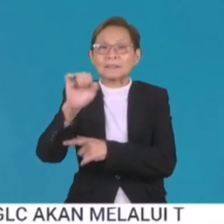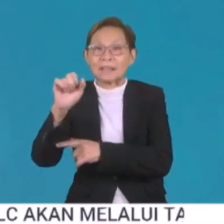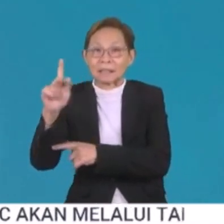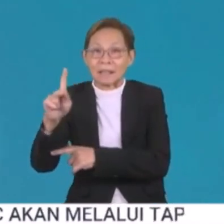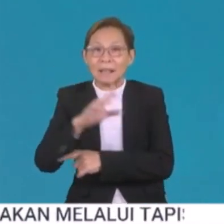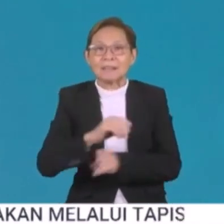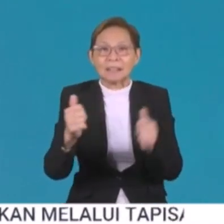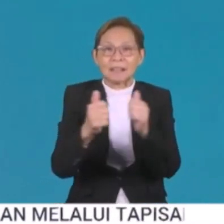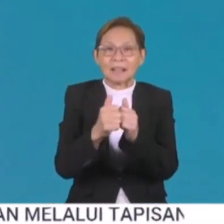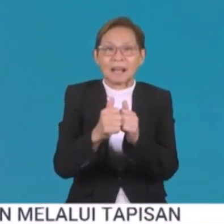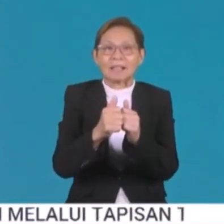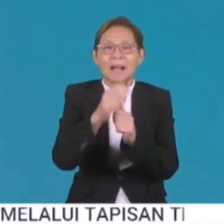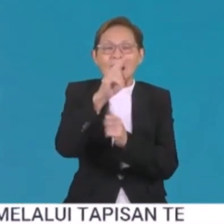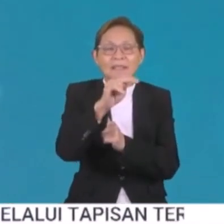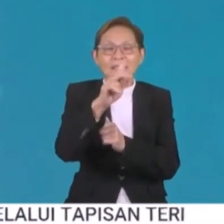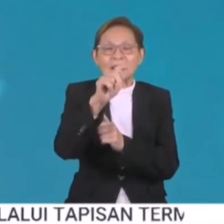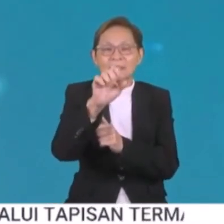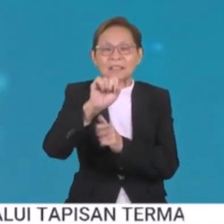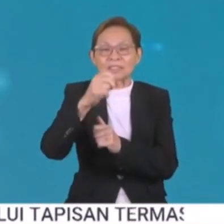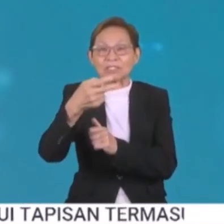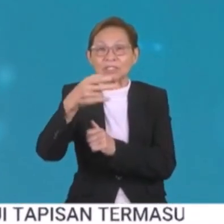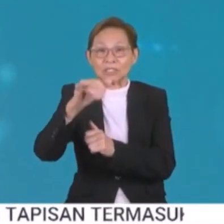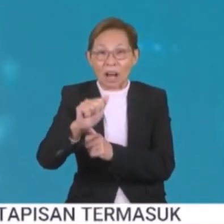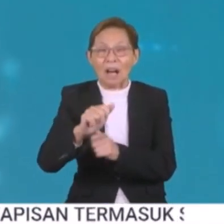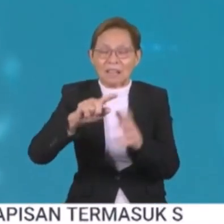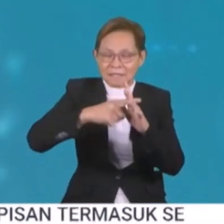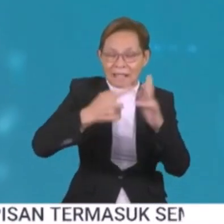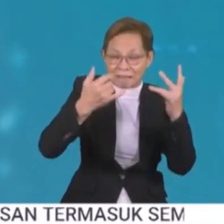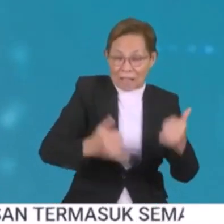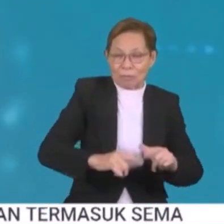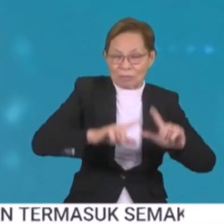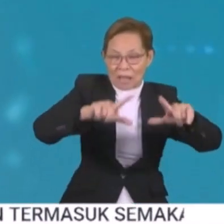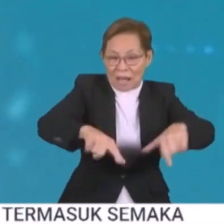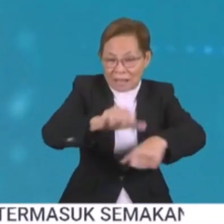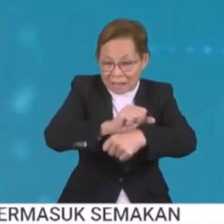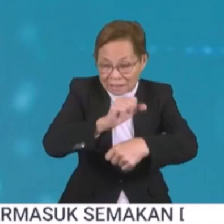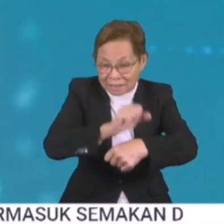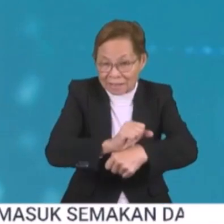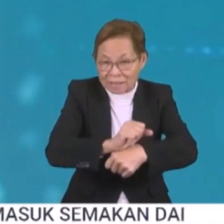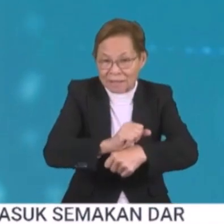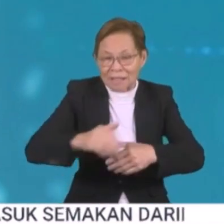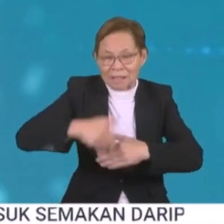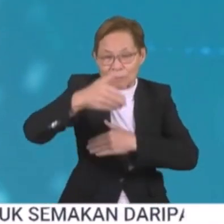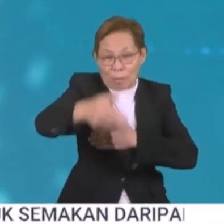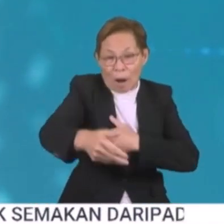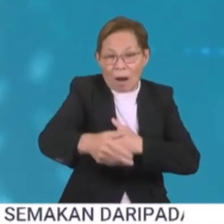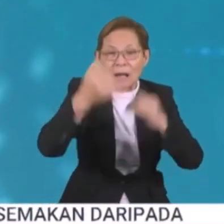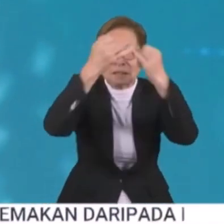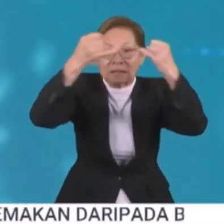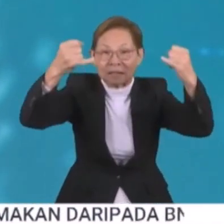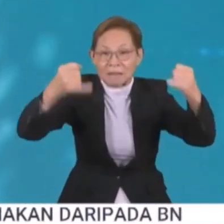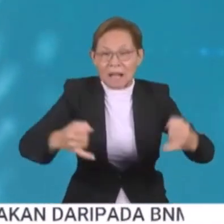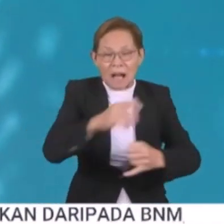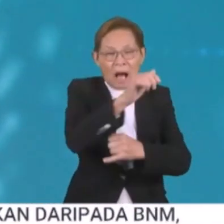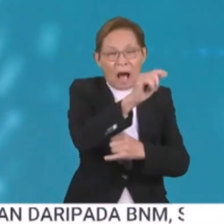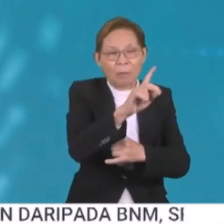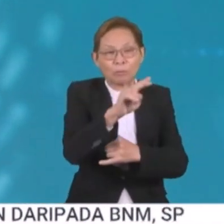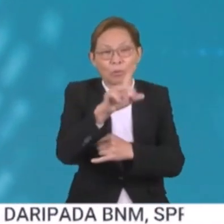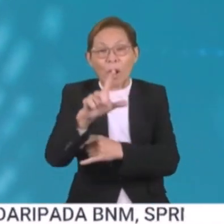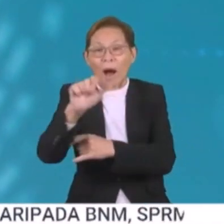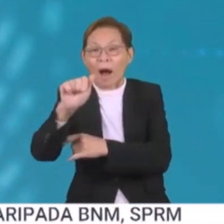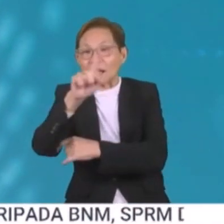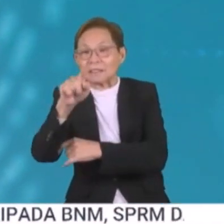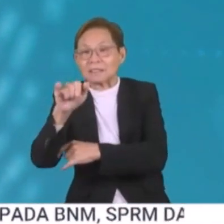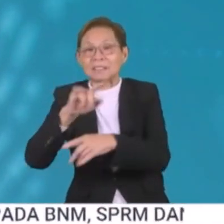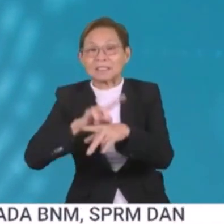Natasha Puteri Tengku Adnan bermula hari ini dengan istiadat meletak kerja di perkarangan Istana Abdul Aziz di Kuantan.